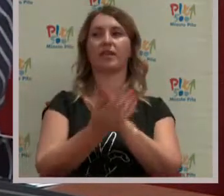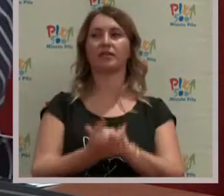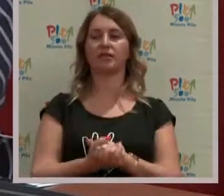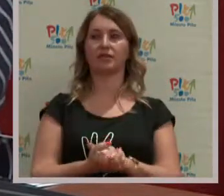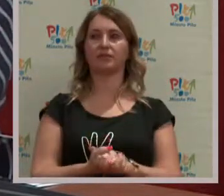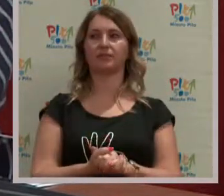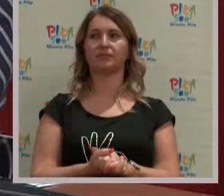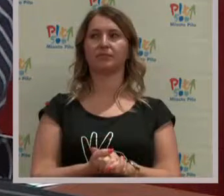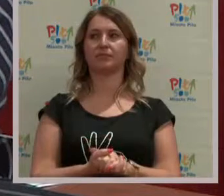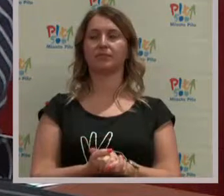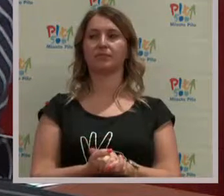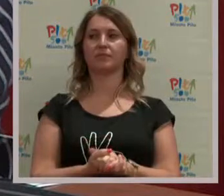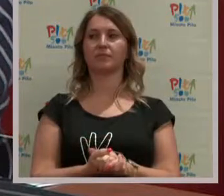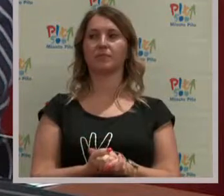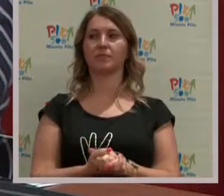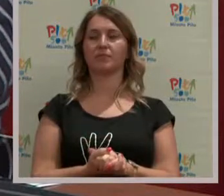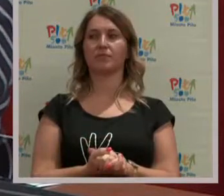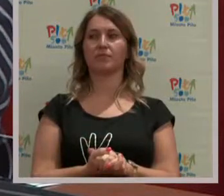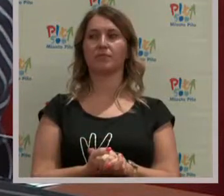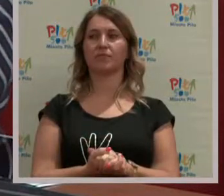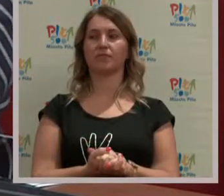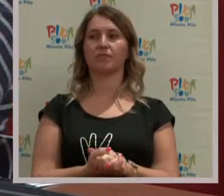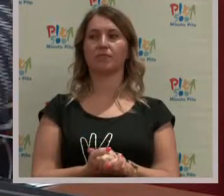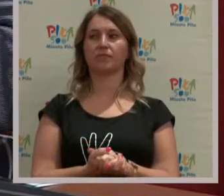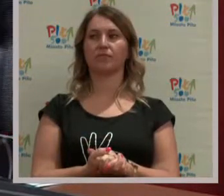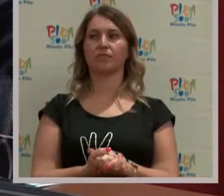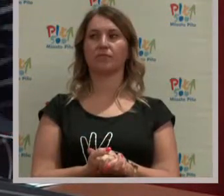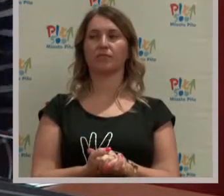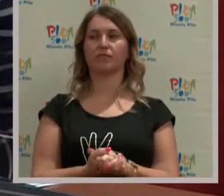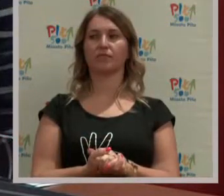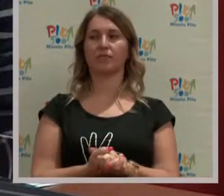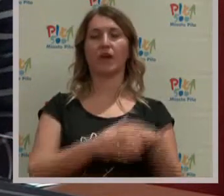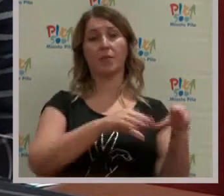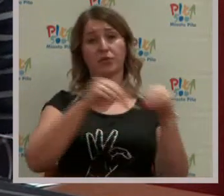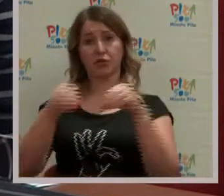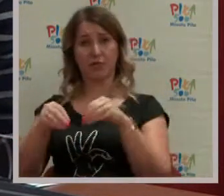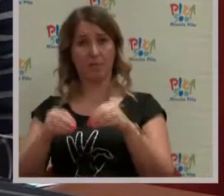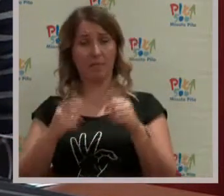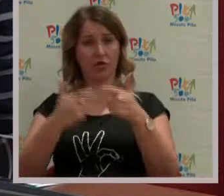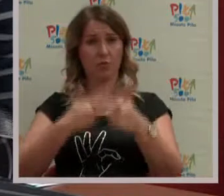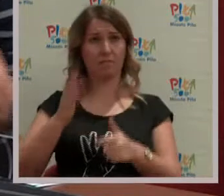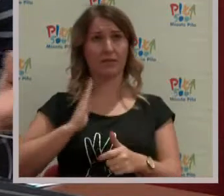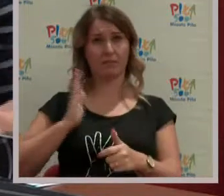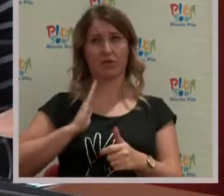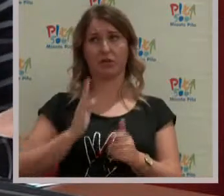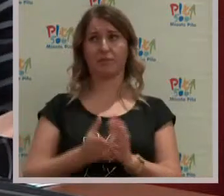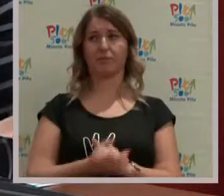tak aby ta realizacja była oszacowana na dobrym poziomie przesuwamy te pieniądze do wykonania w roku 2019